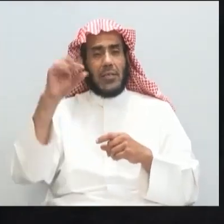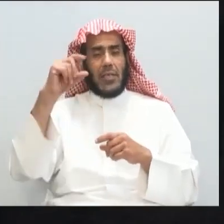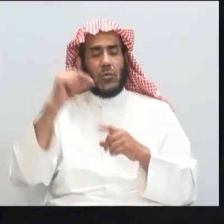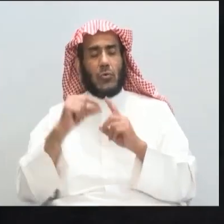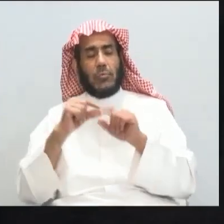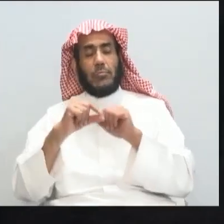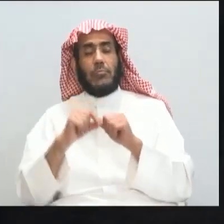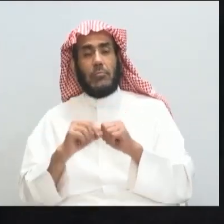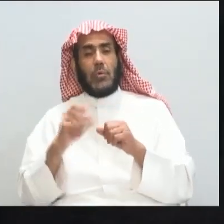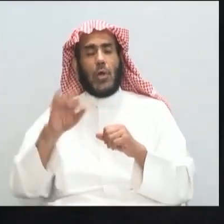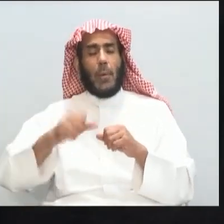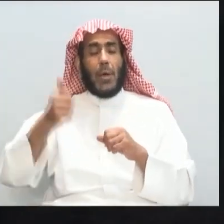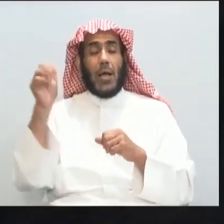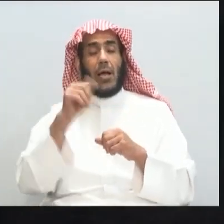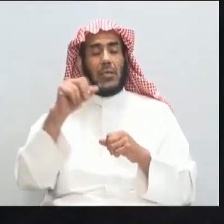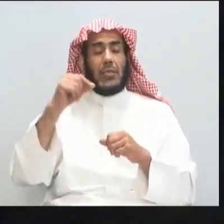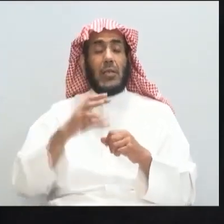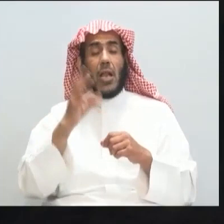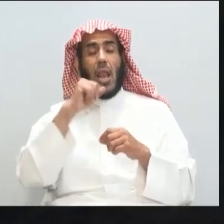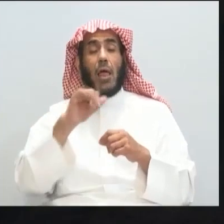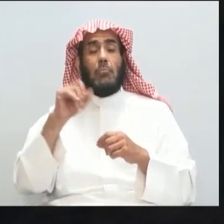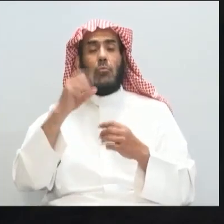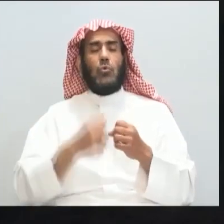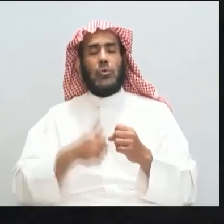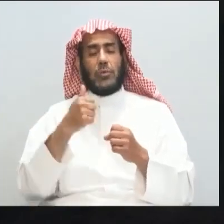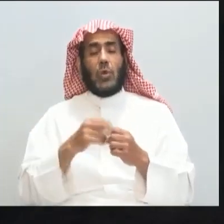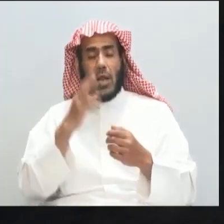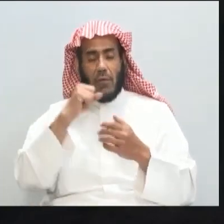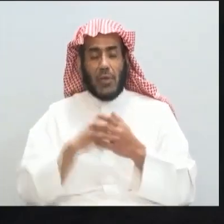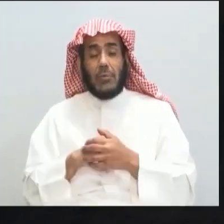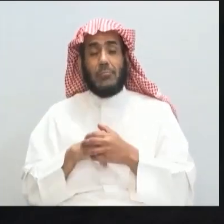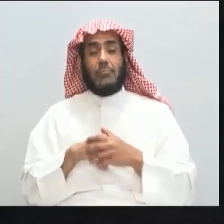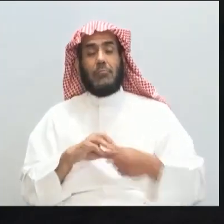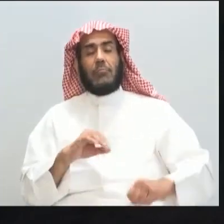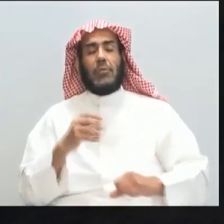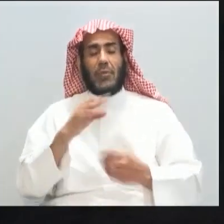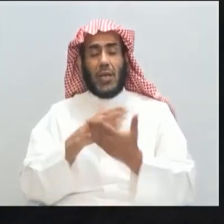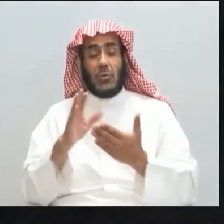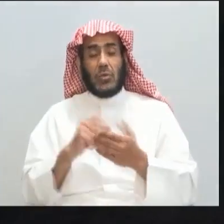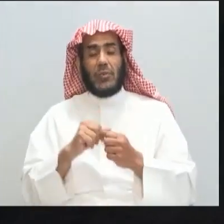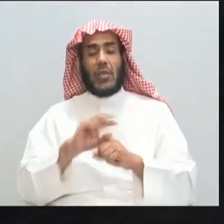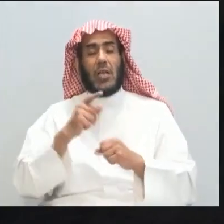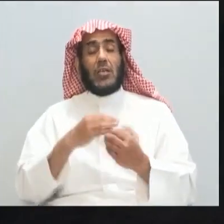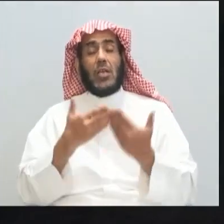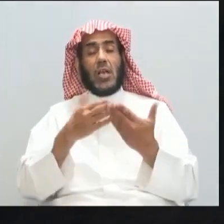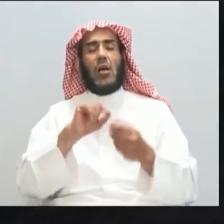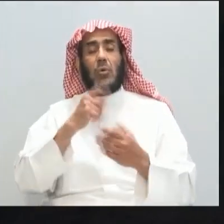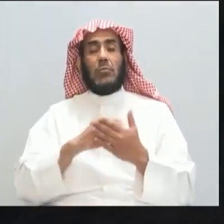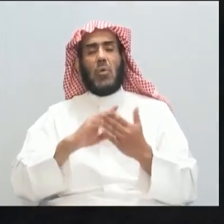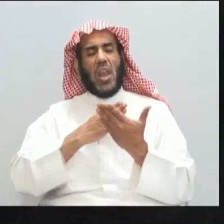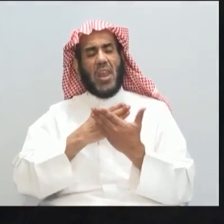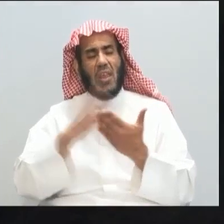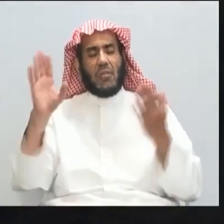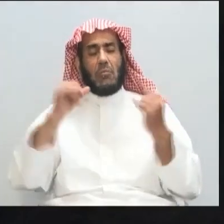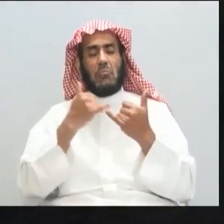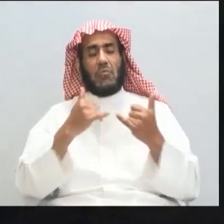زيد ما احسن زيد معنى لم يحسن هنا نفي نفي عنه صفه اي شيء حسن او فعل انه فعل